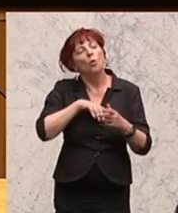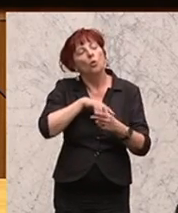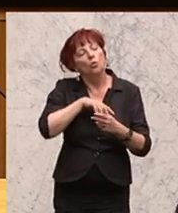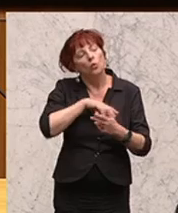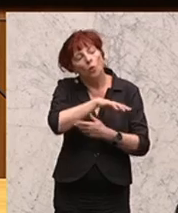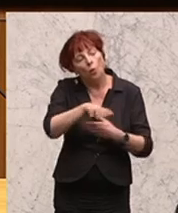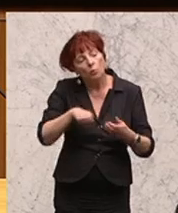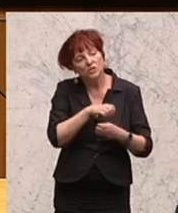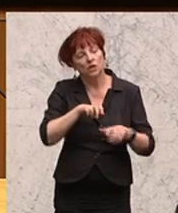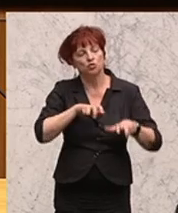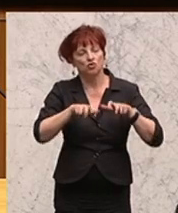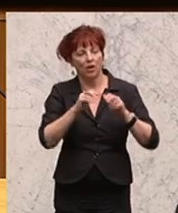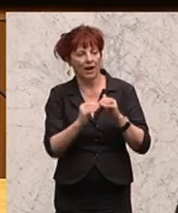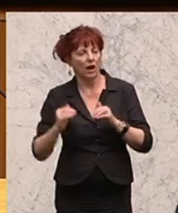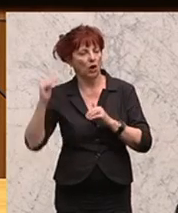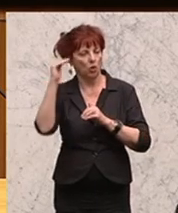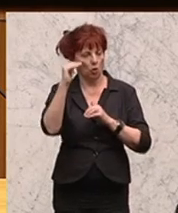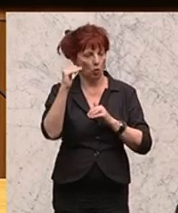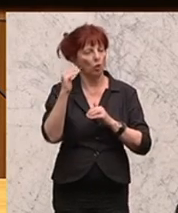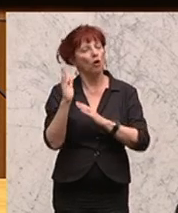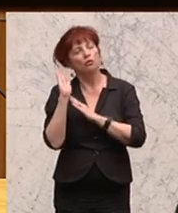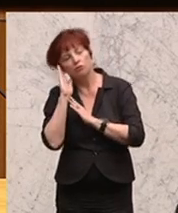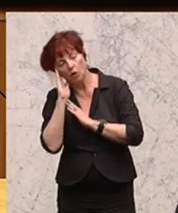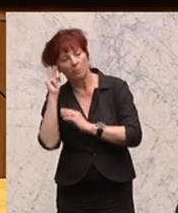der Umsatzsteuererhöhung für Beherbergungsbetriebe wird auf